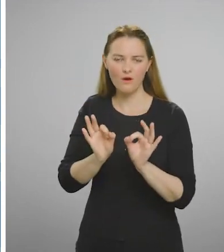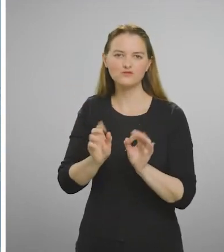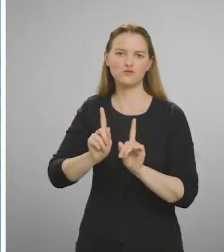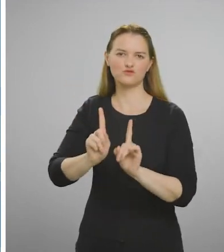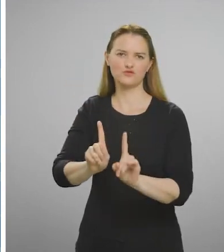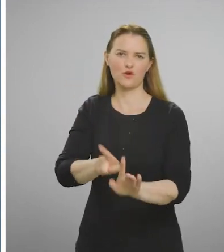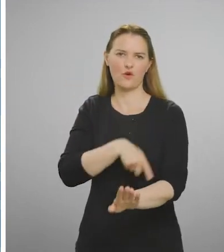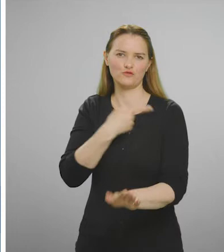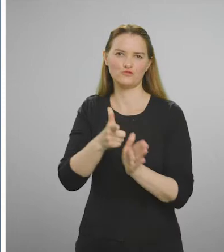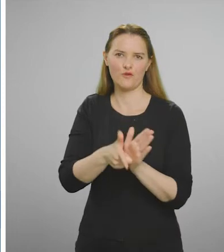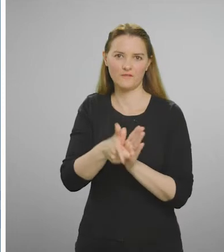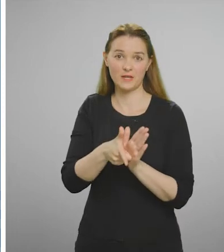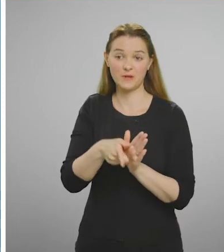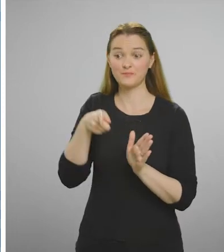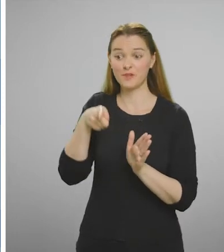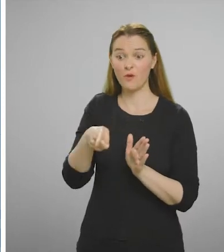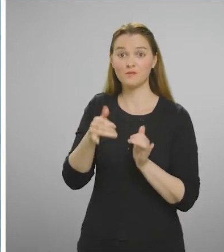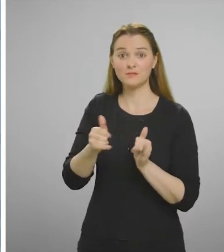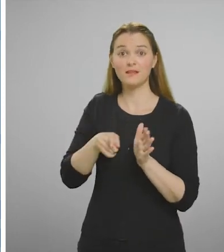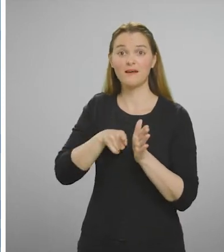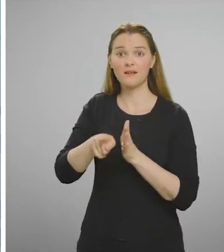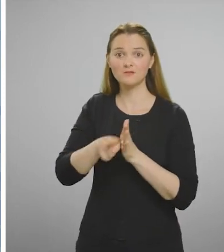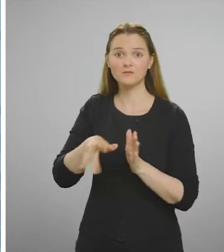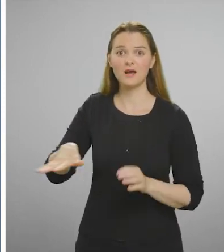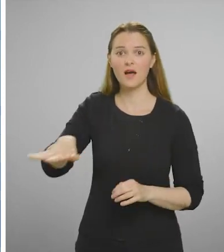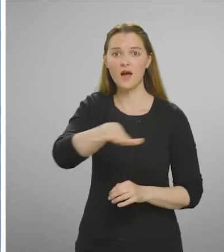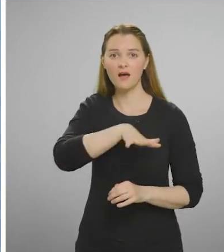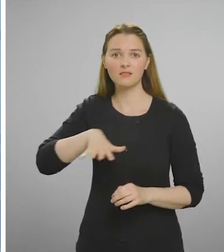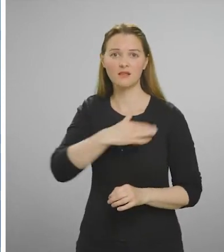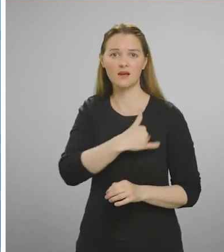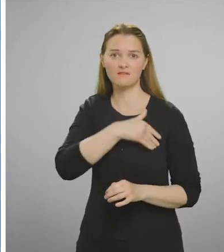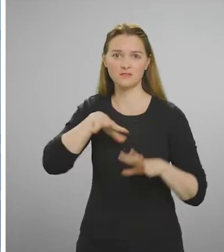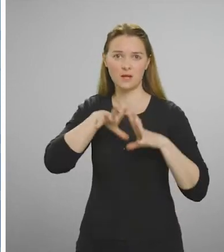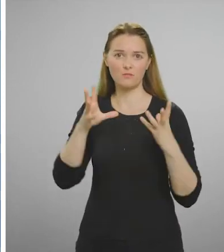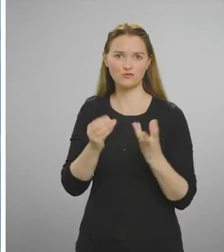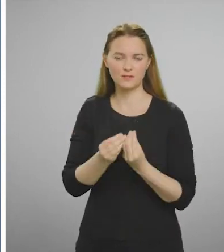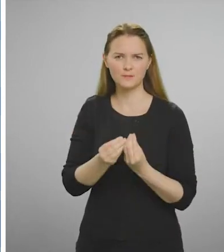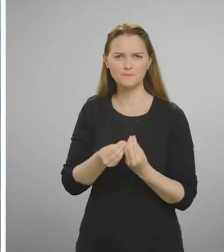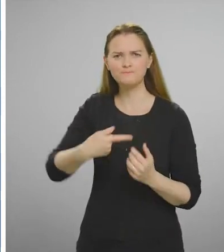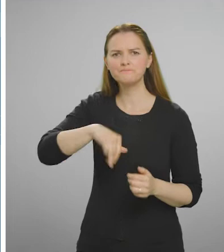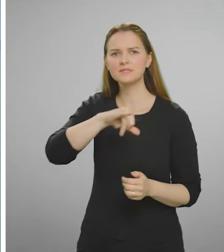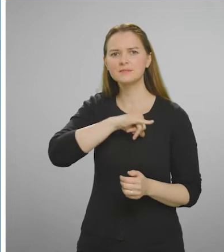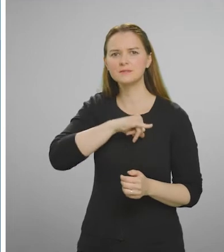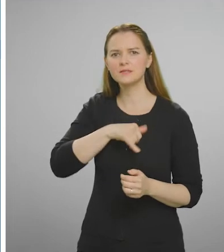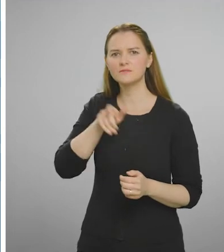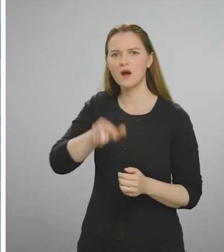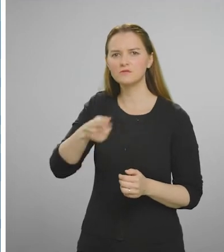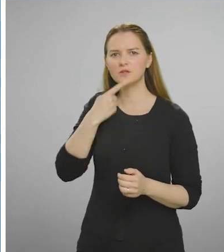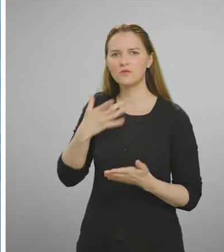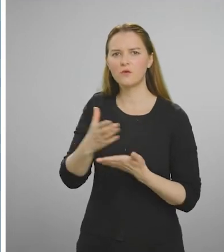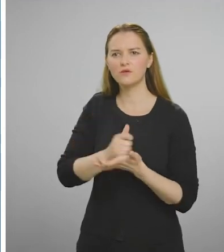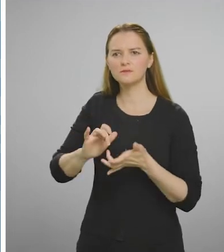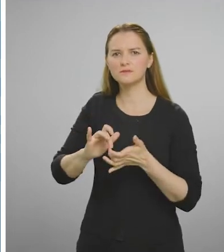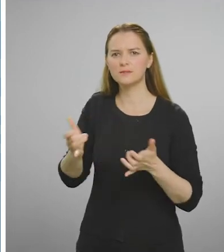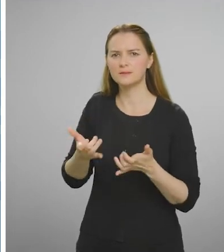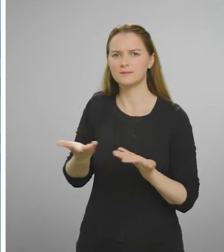duže razdoblje stabilan. To su rezultati na općoj populaciji Republike Hrvatske. No što se događa s onima koji koriste